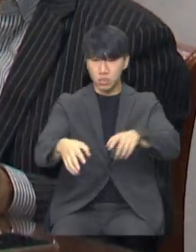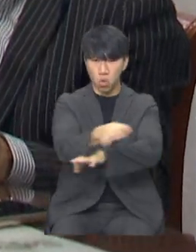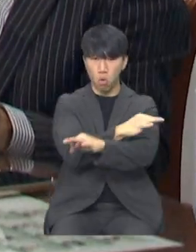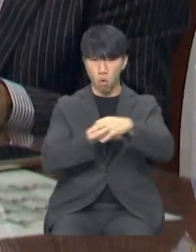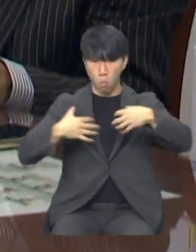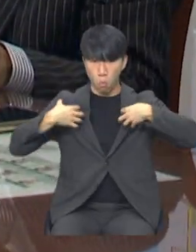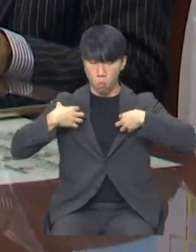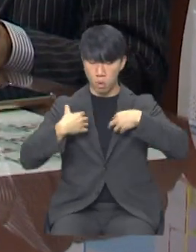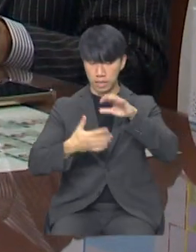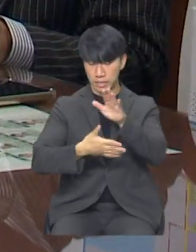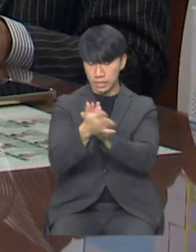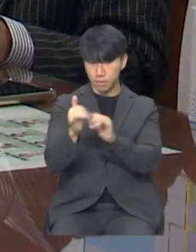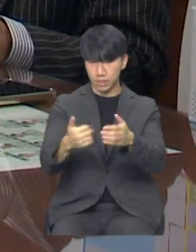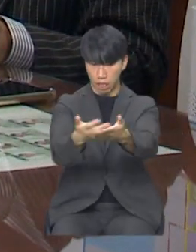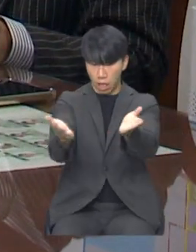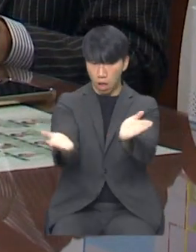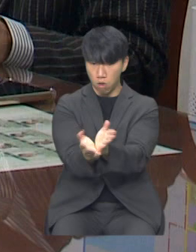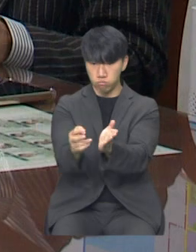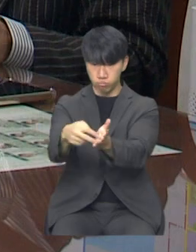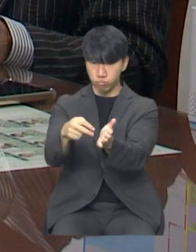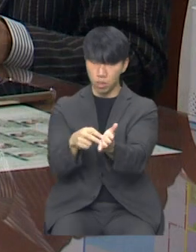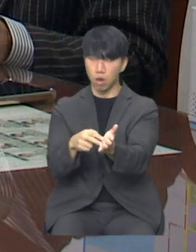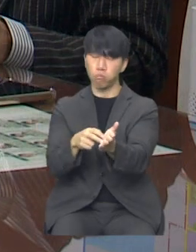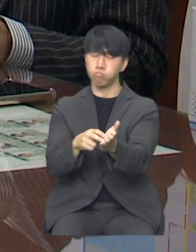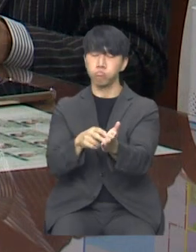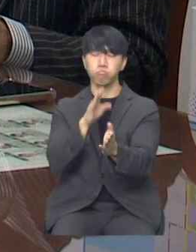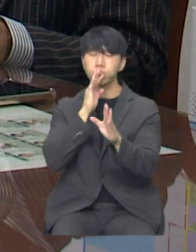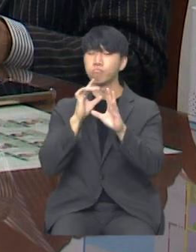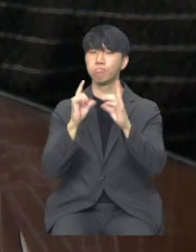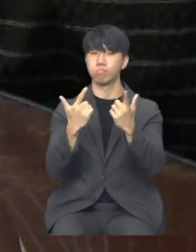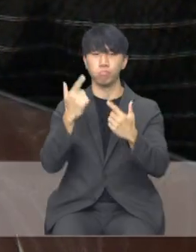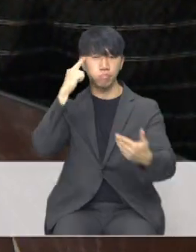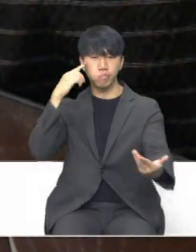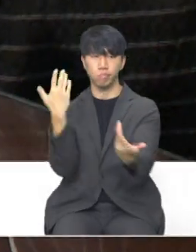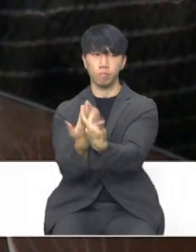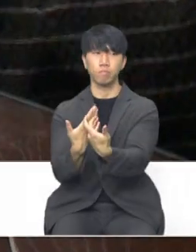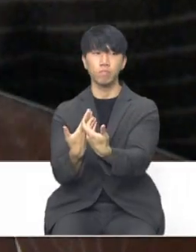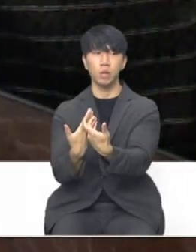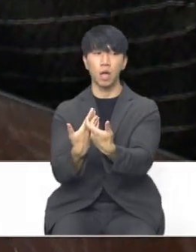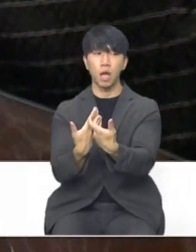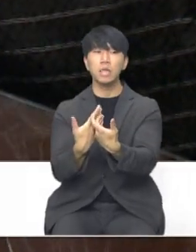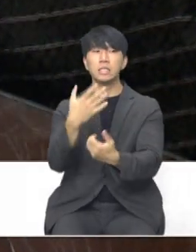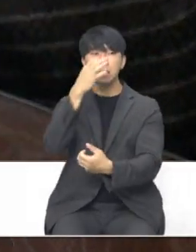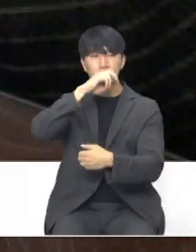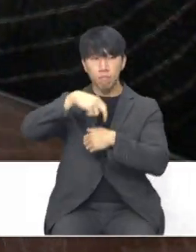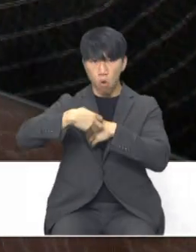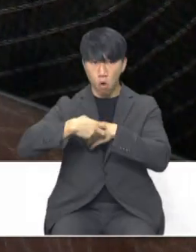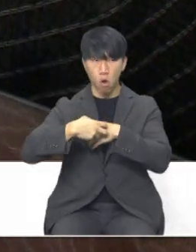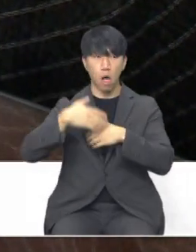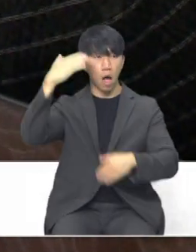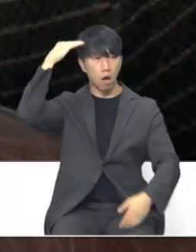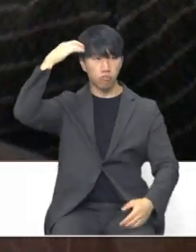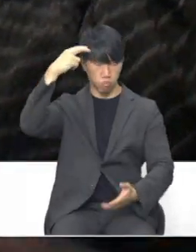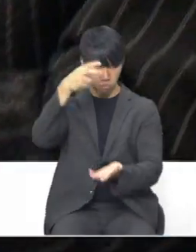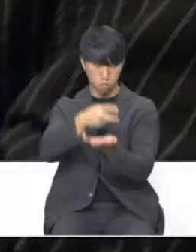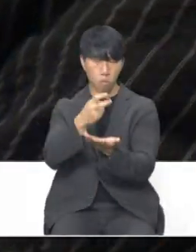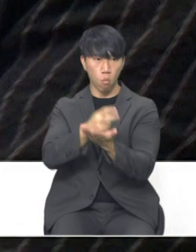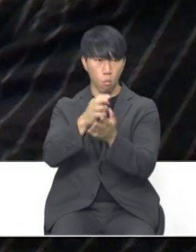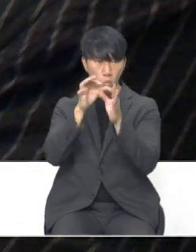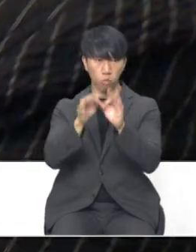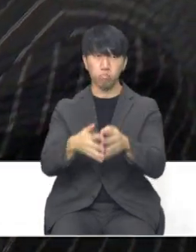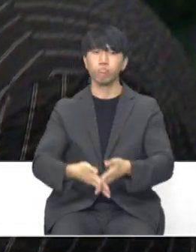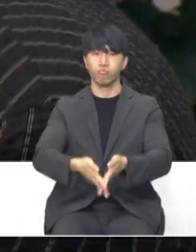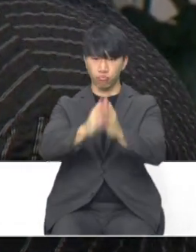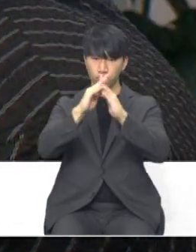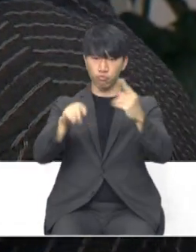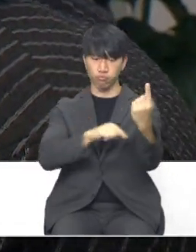인천경제청은 시민단체의 주장은 사실이 아니라고 반박했습니다. 영리병원은 국내 의료법상으로는